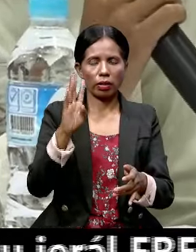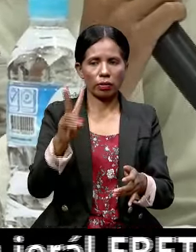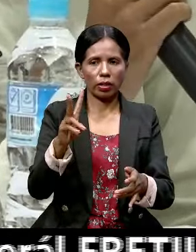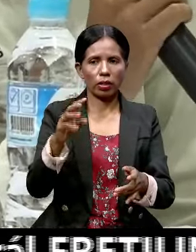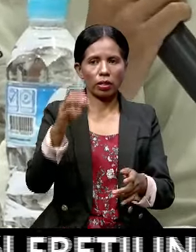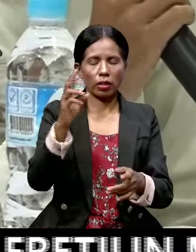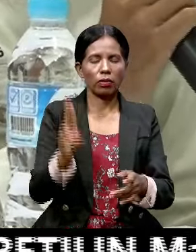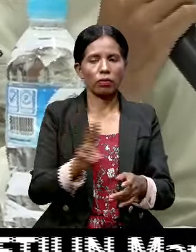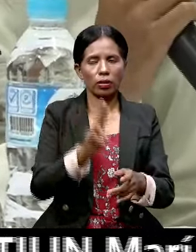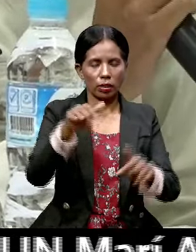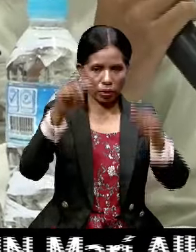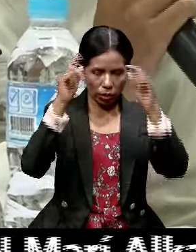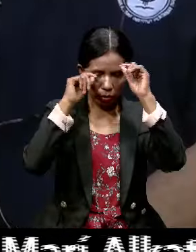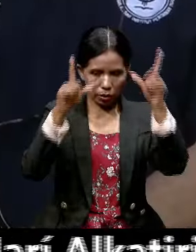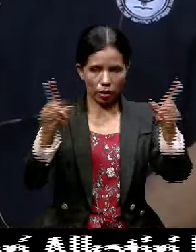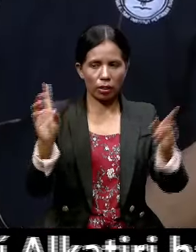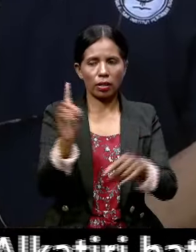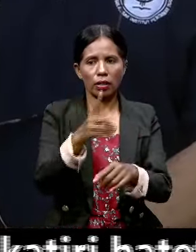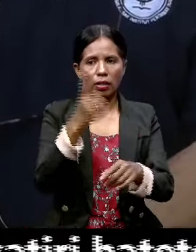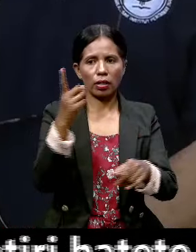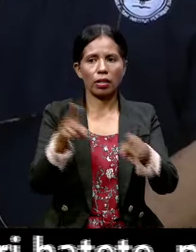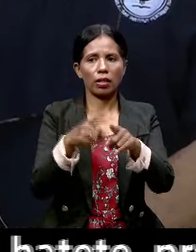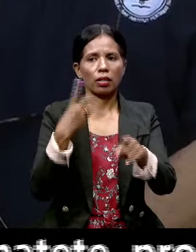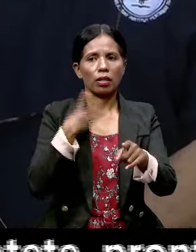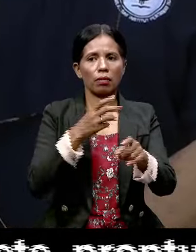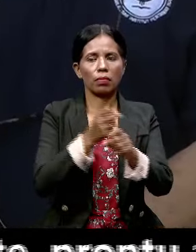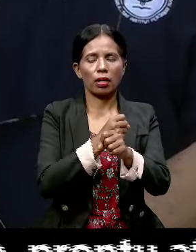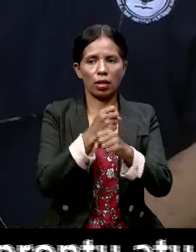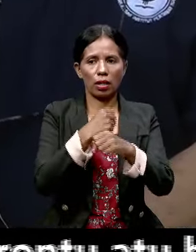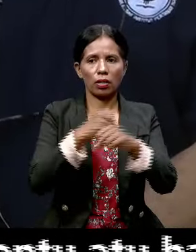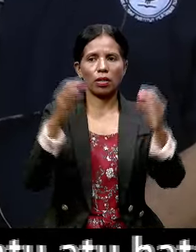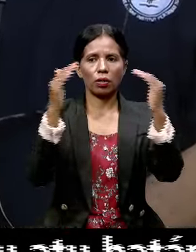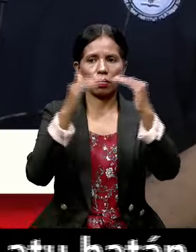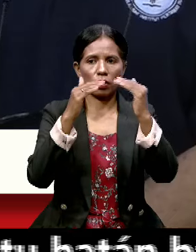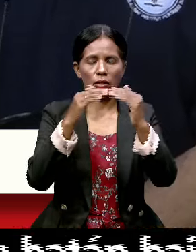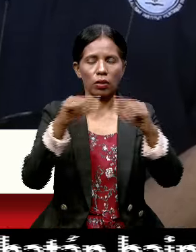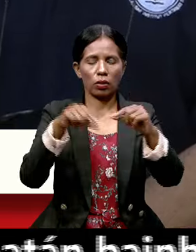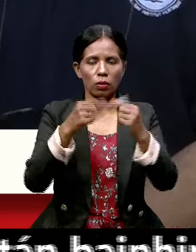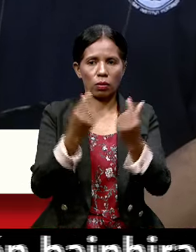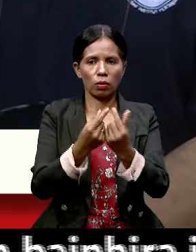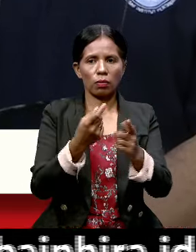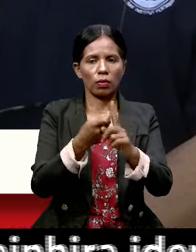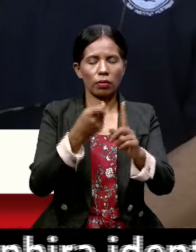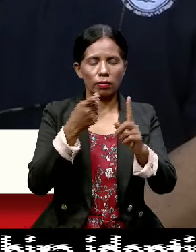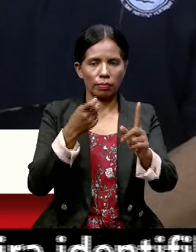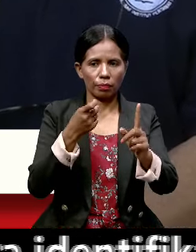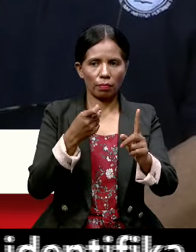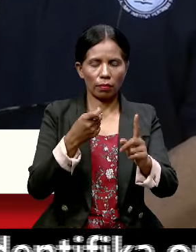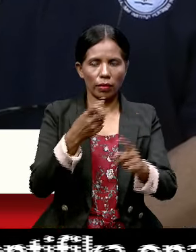Timor-Leste. Daderne anesa ame halo encontro nebe maka ekipa usi